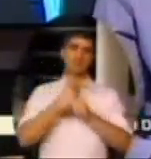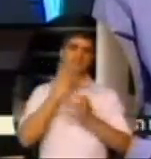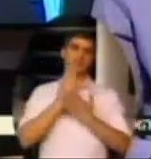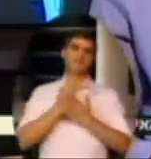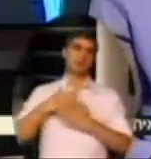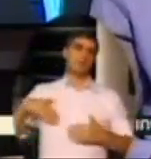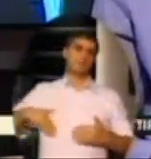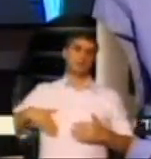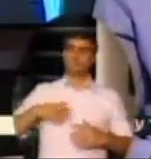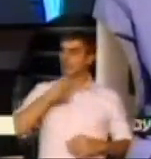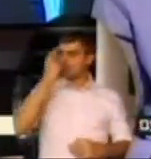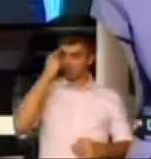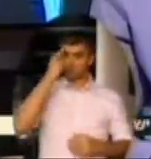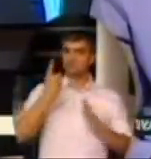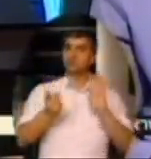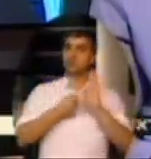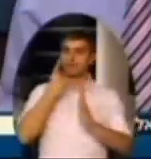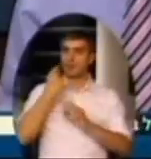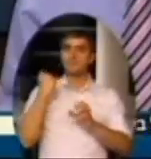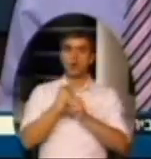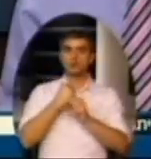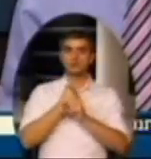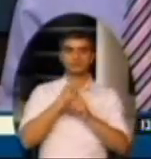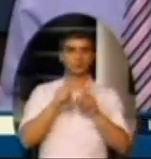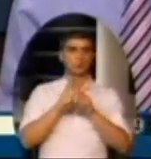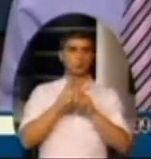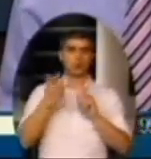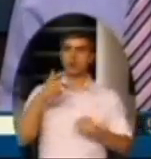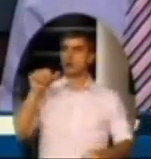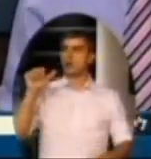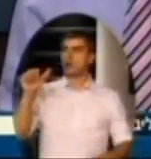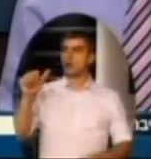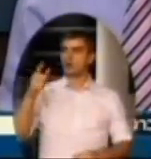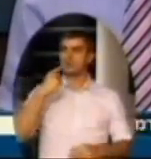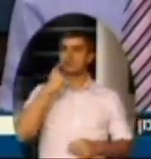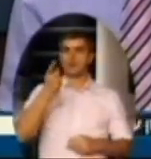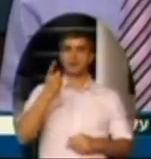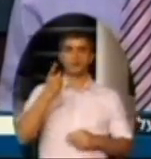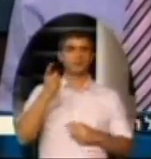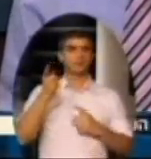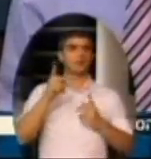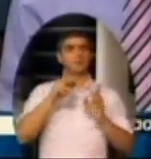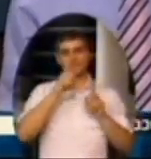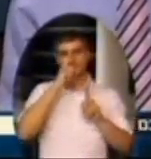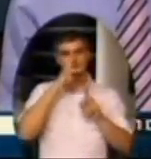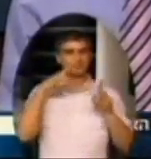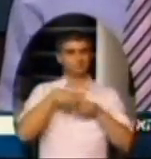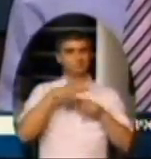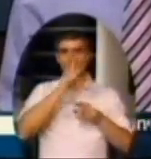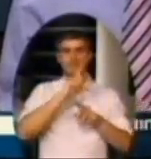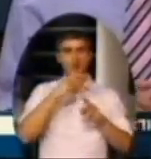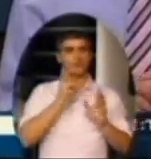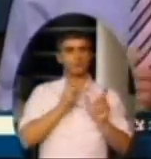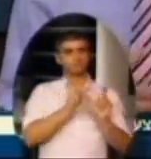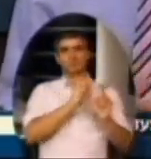כבר מונח בכסך אתה חושב אבל שהפעם עושים אתה יודע כמו שורית קנתה את זה דילים וו מנסים להכשיל אותך מנסים לא להכניס